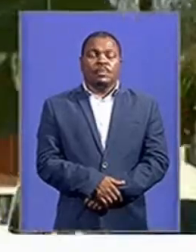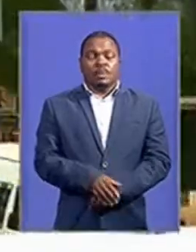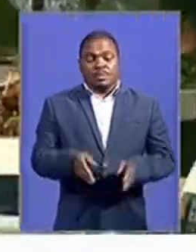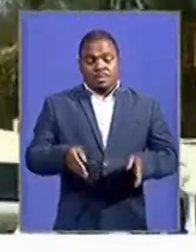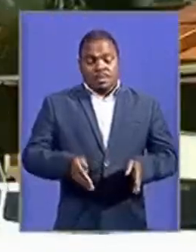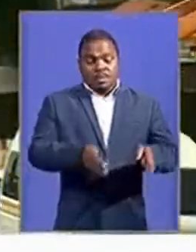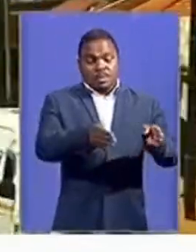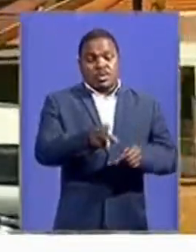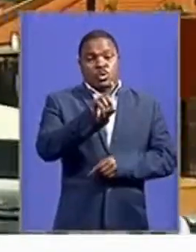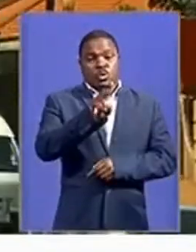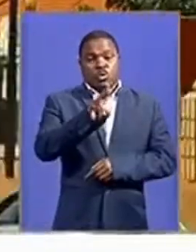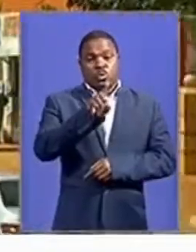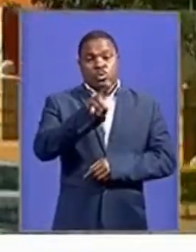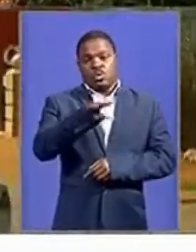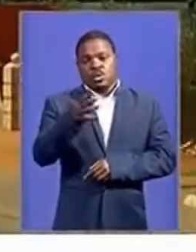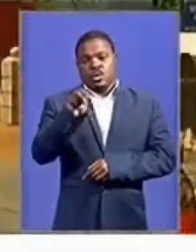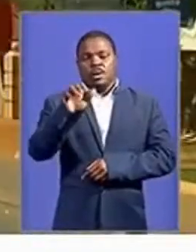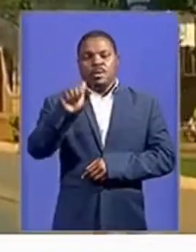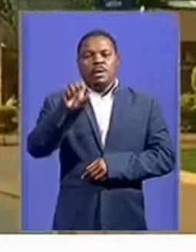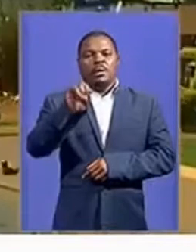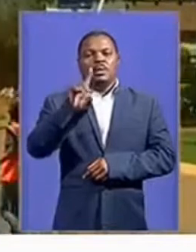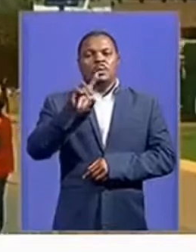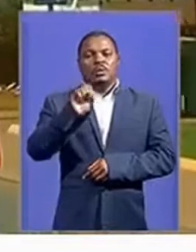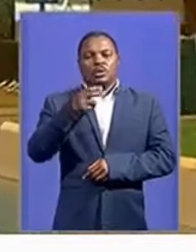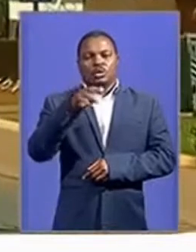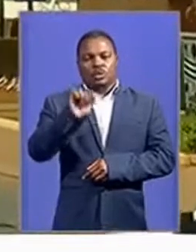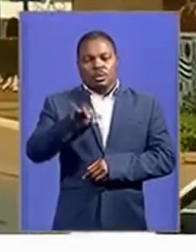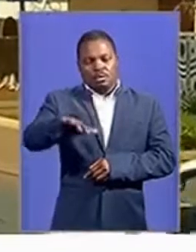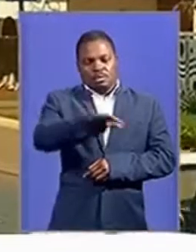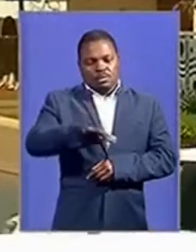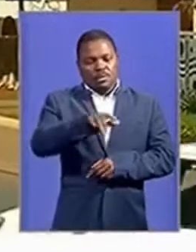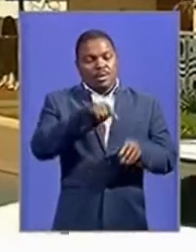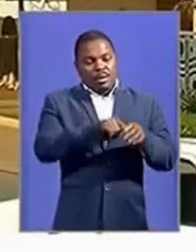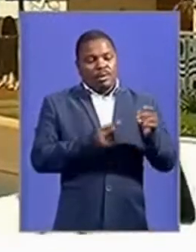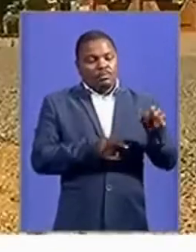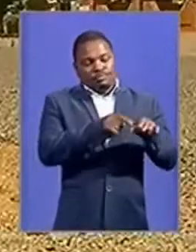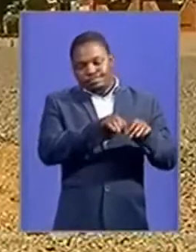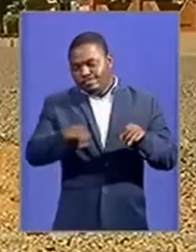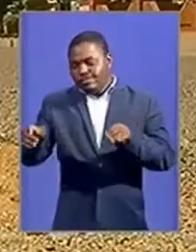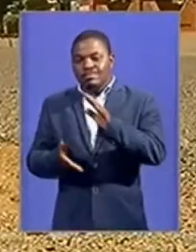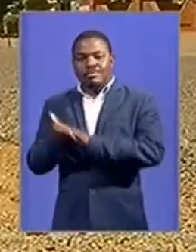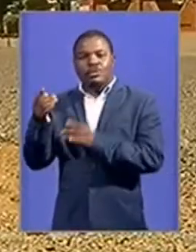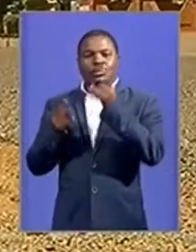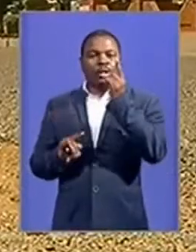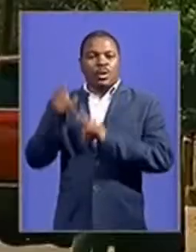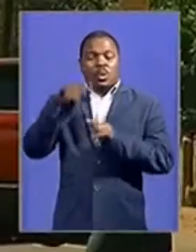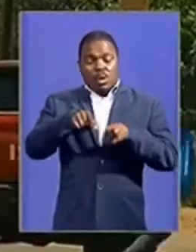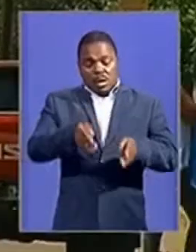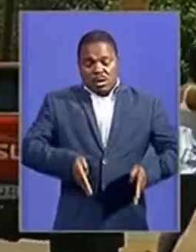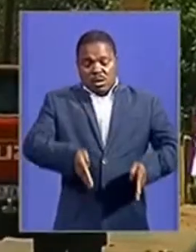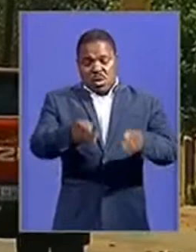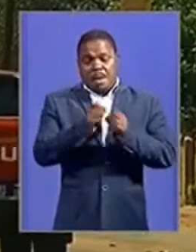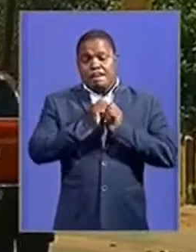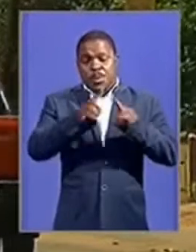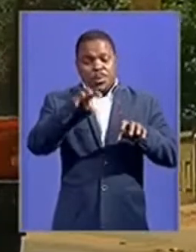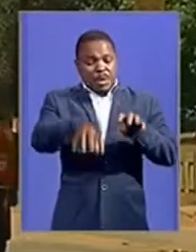Mmila wa Tutumadisha Drive ke mmila o nnoši o o kopanyago motse wa Mahwelereng le toropo ya Mokopane. Mmila wo o tletše ka melete fa o ka go